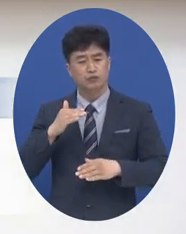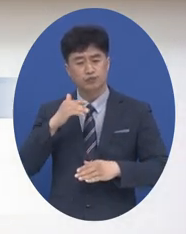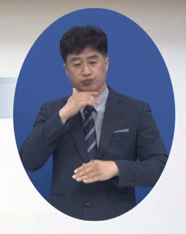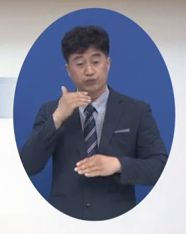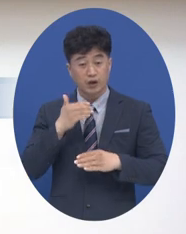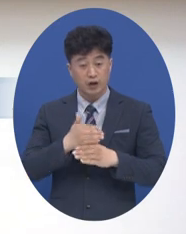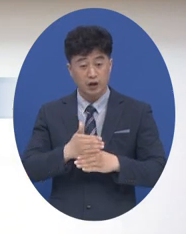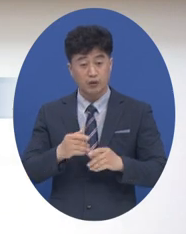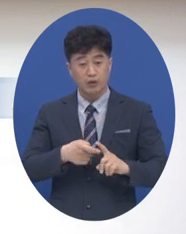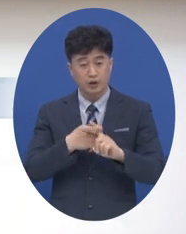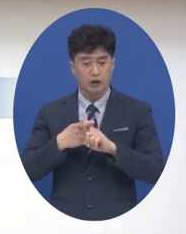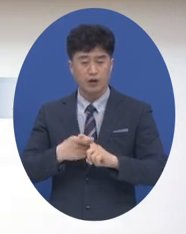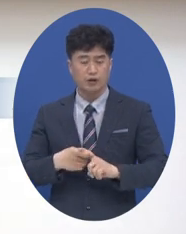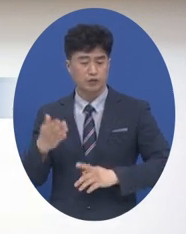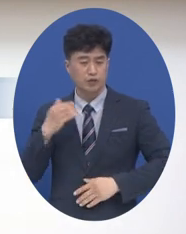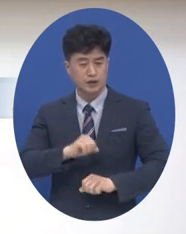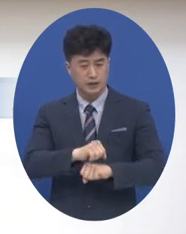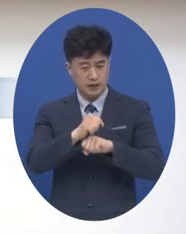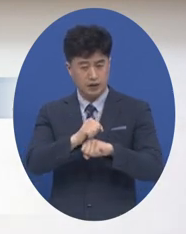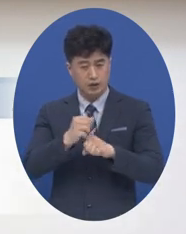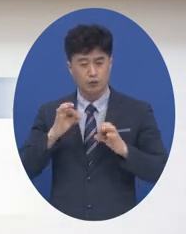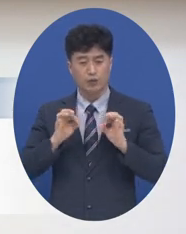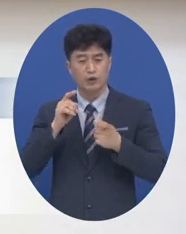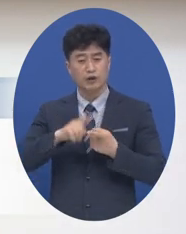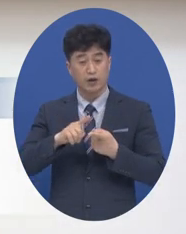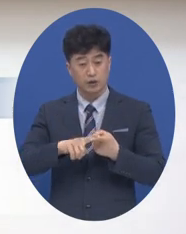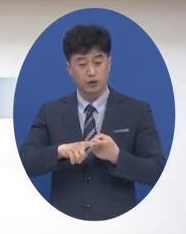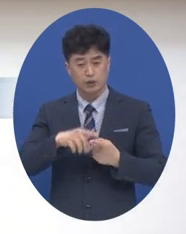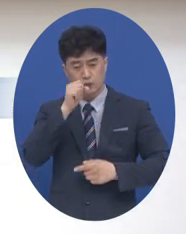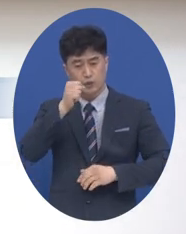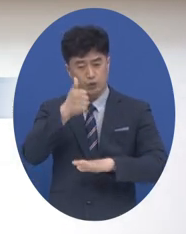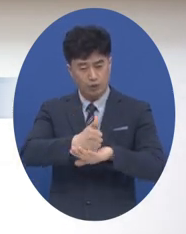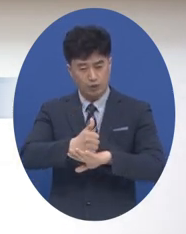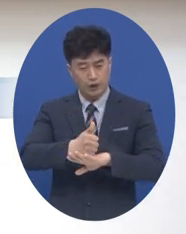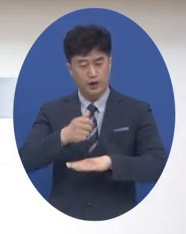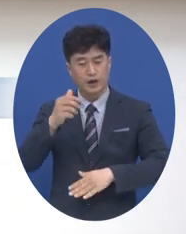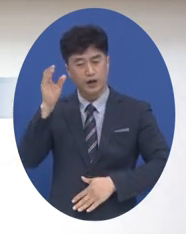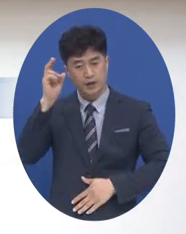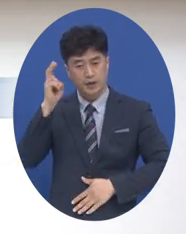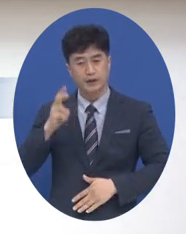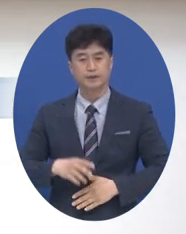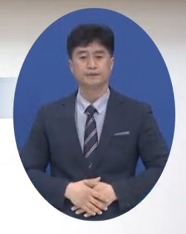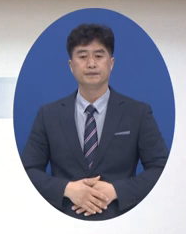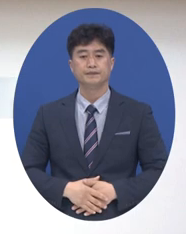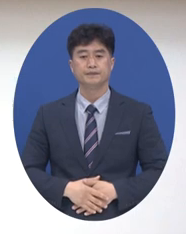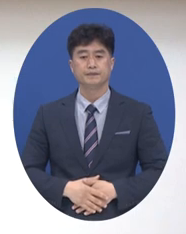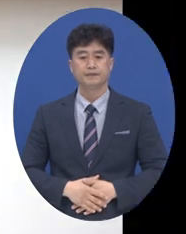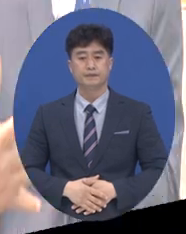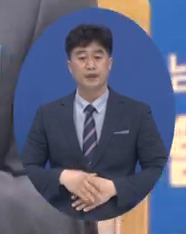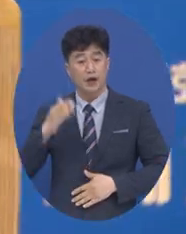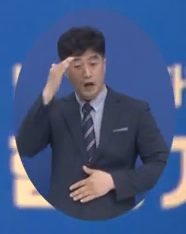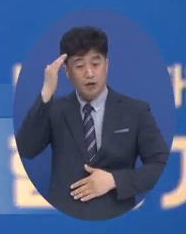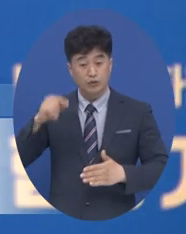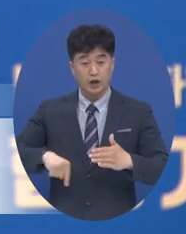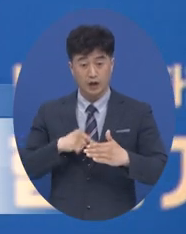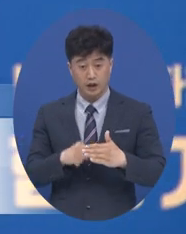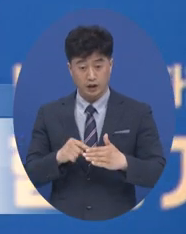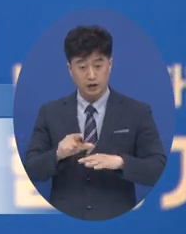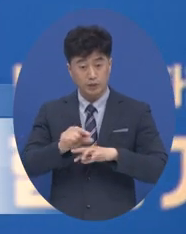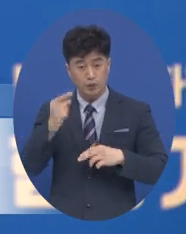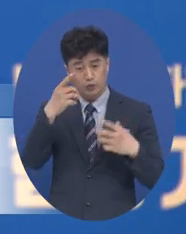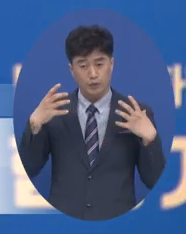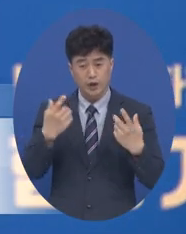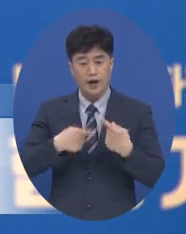그런 노력들에 의해서 더 좋은 결과가 나올 거라고 그렇게 전망합니다. 이 한반도